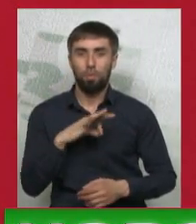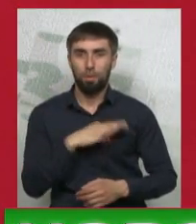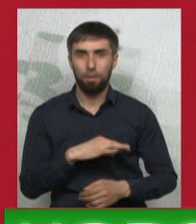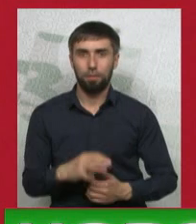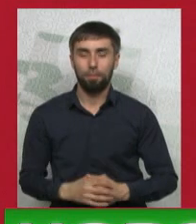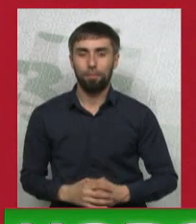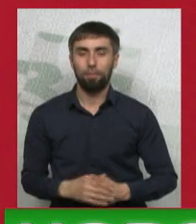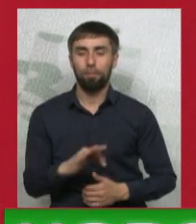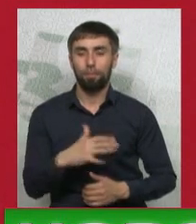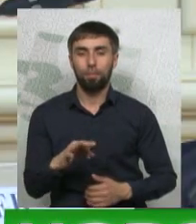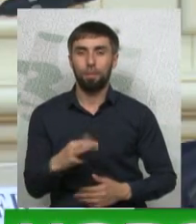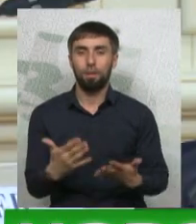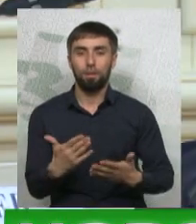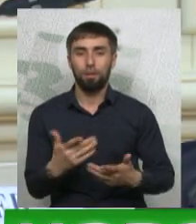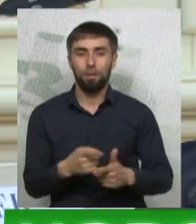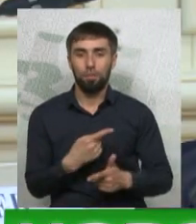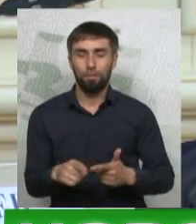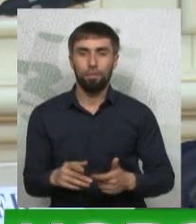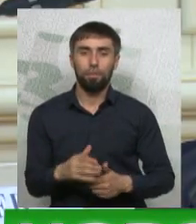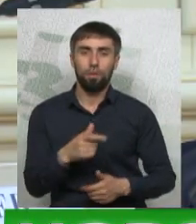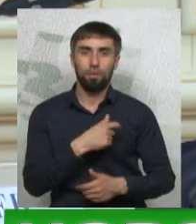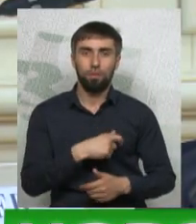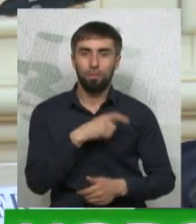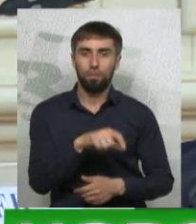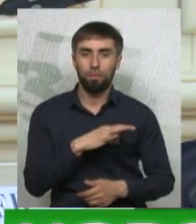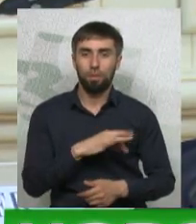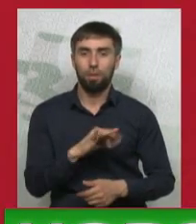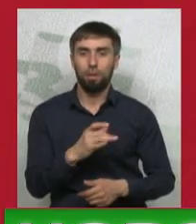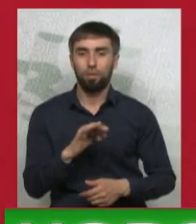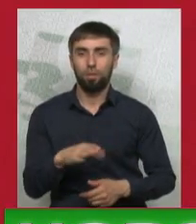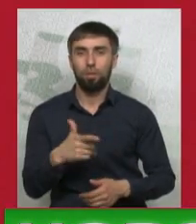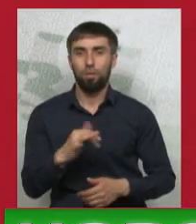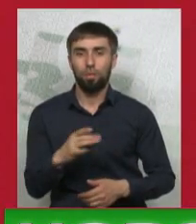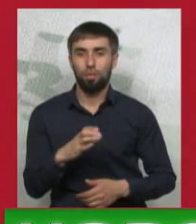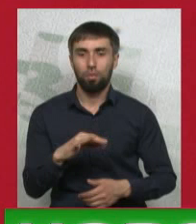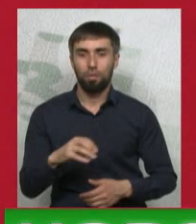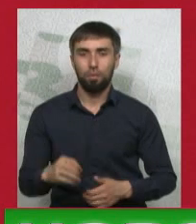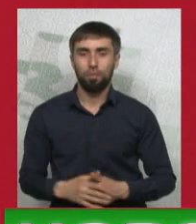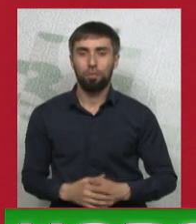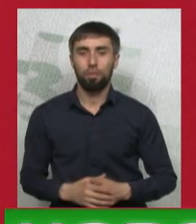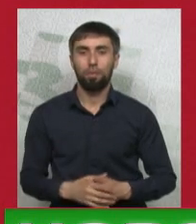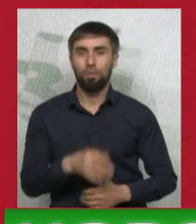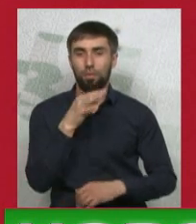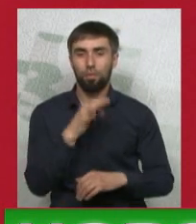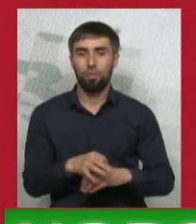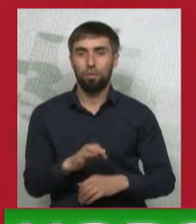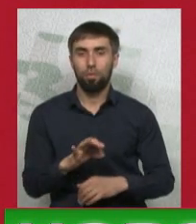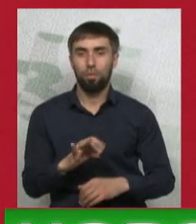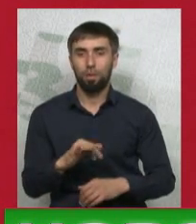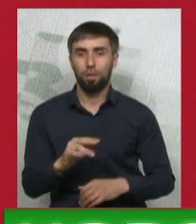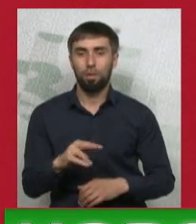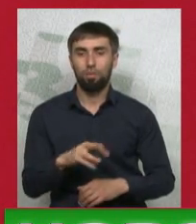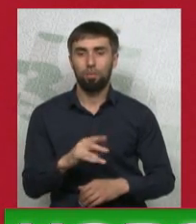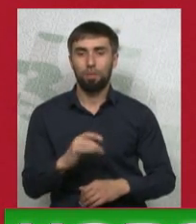полезности того или иного депутата в райсовете или горсовете, представительных органах,